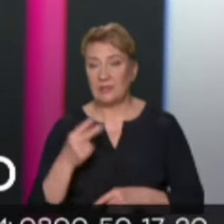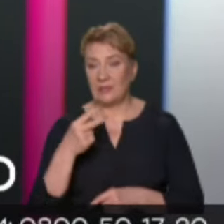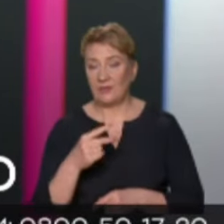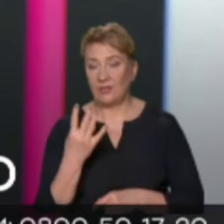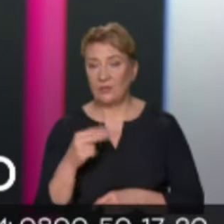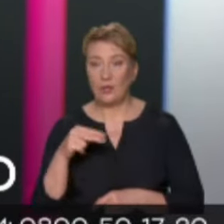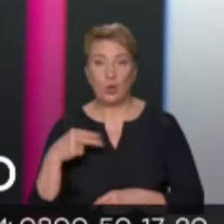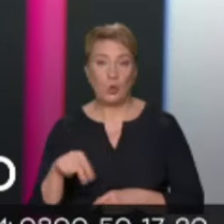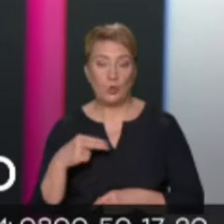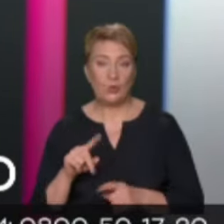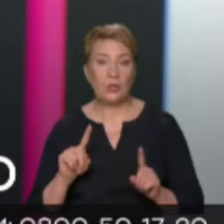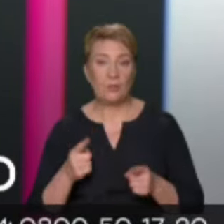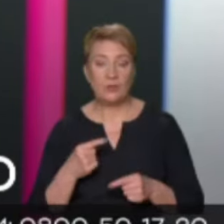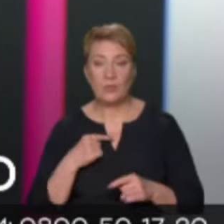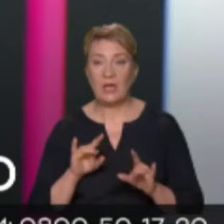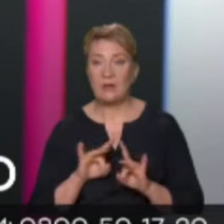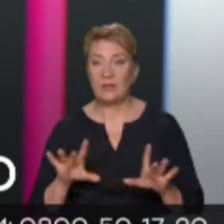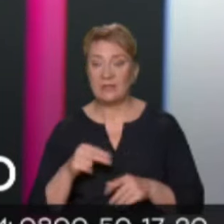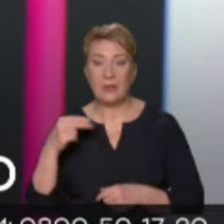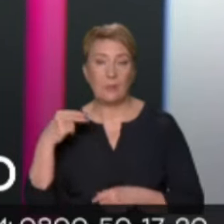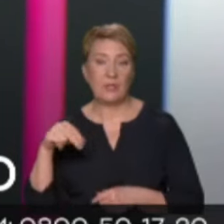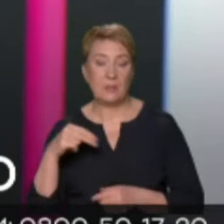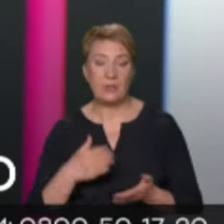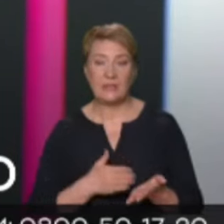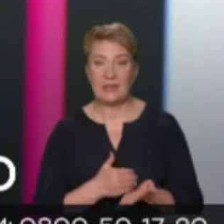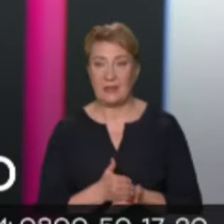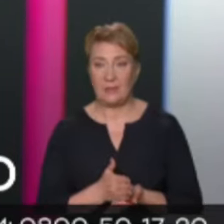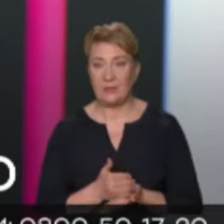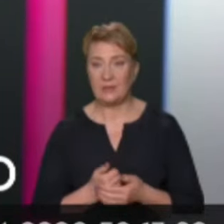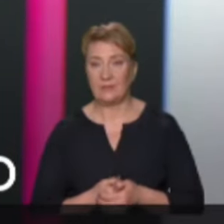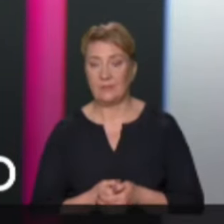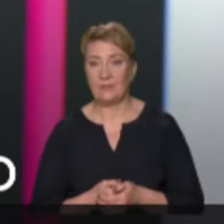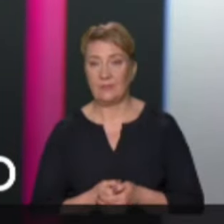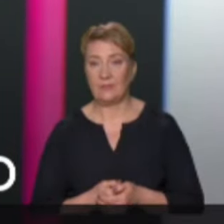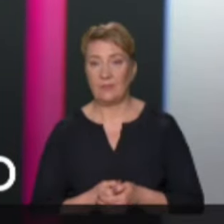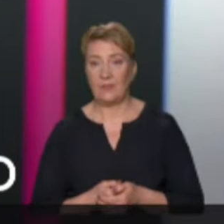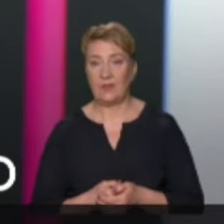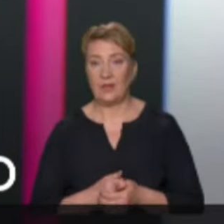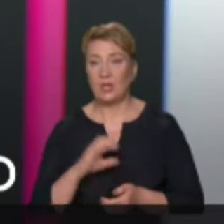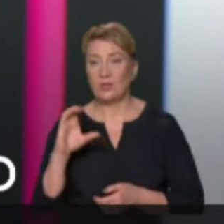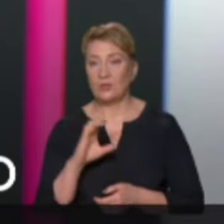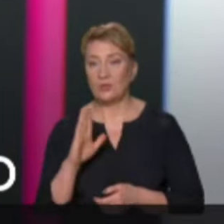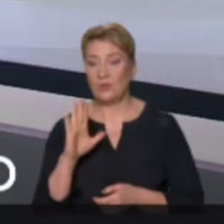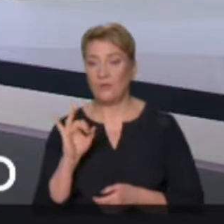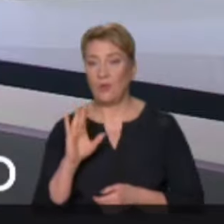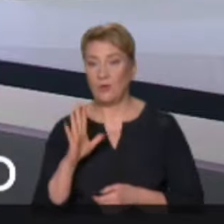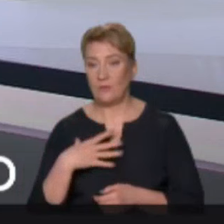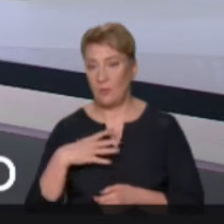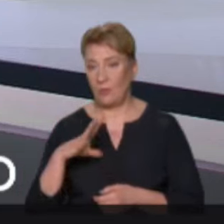лютого. Чому я кажу про запорізький напрямок і атаку у Харкові? Тому що Суворов помер у травні. Я